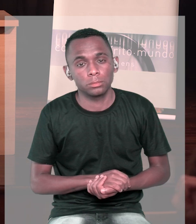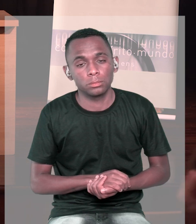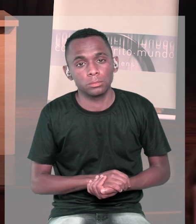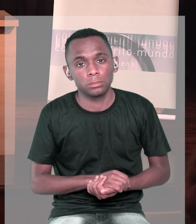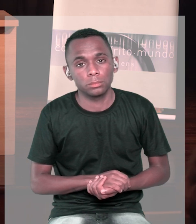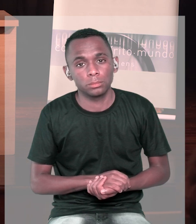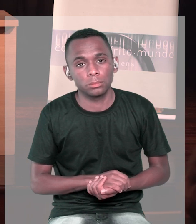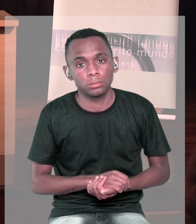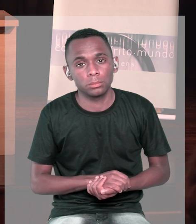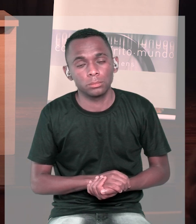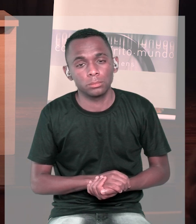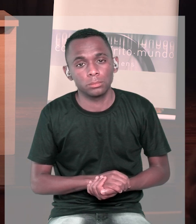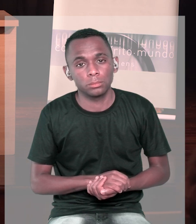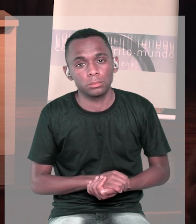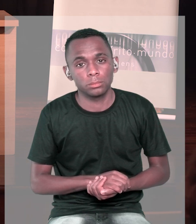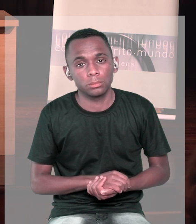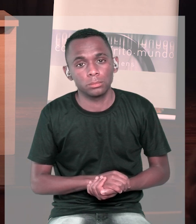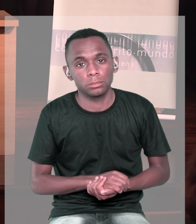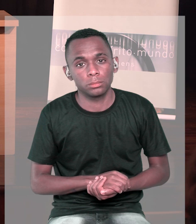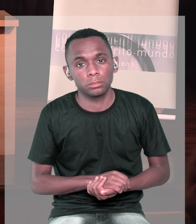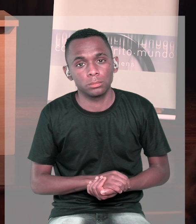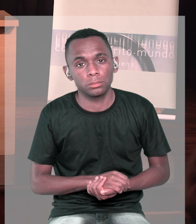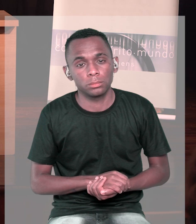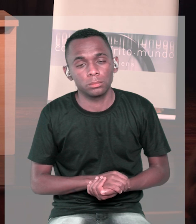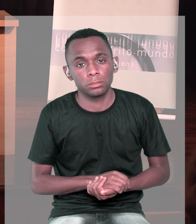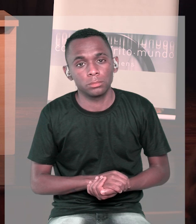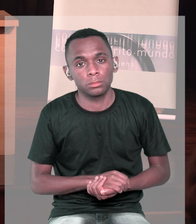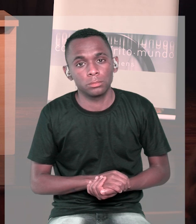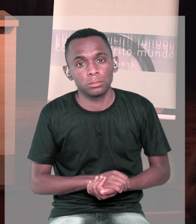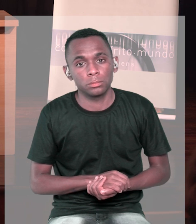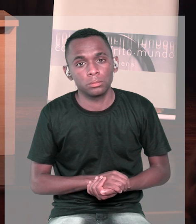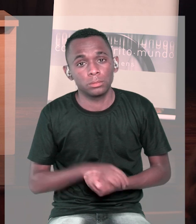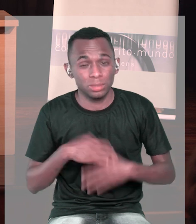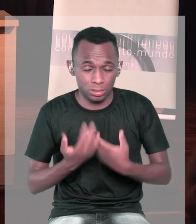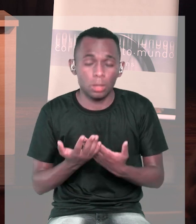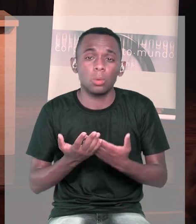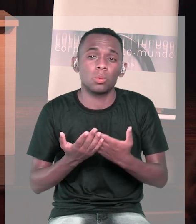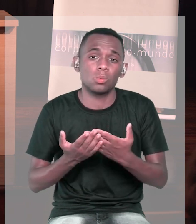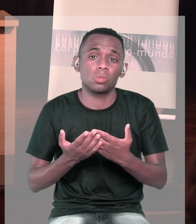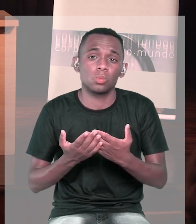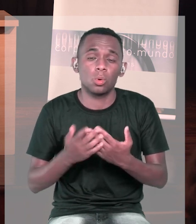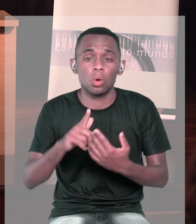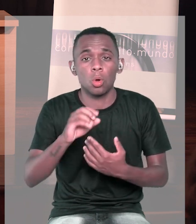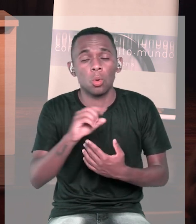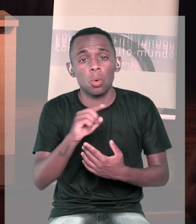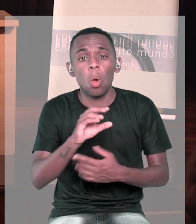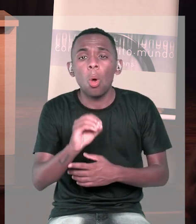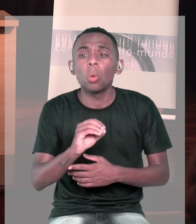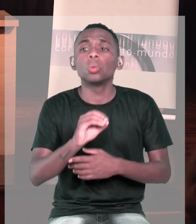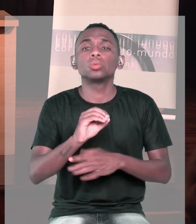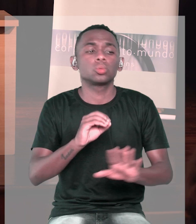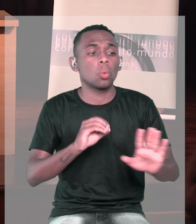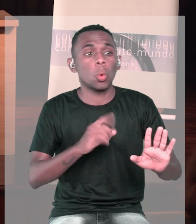que l'autre est jaloux du fait que je la possède. O gozo está mais ligado a que o outro